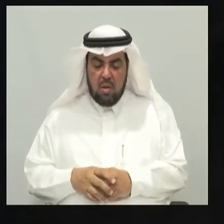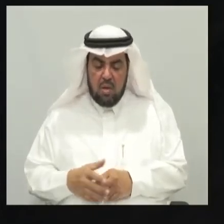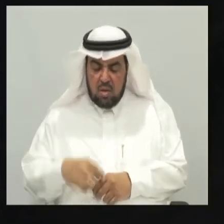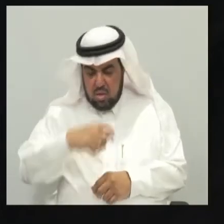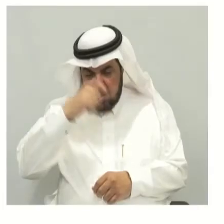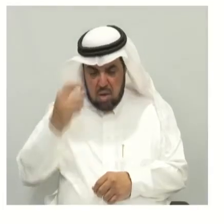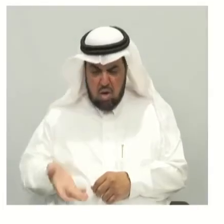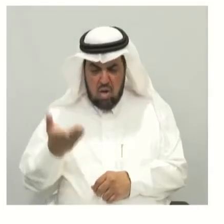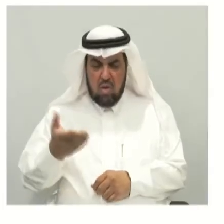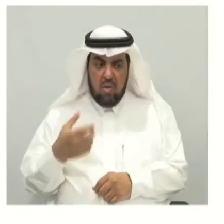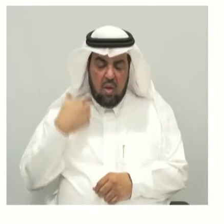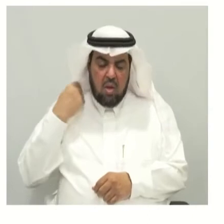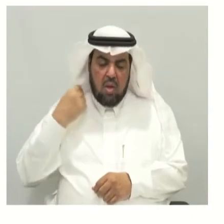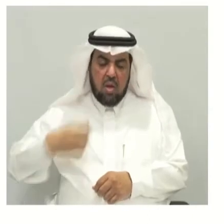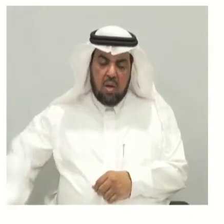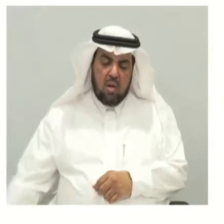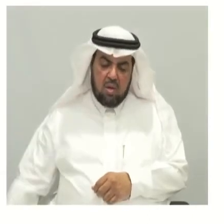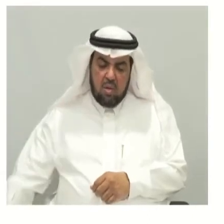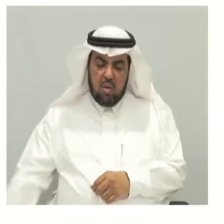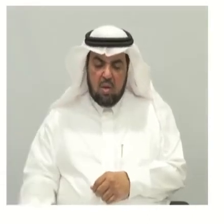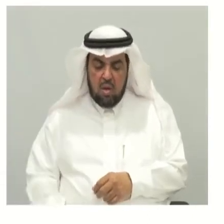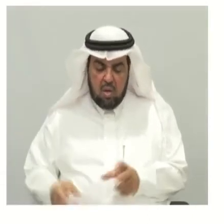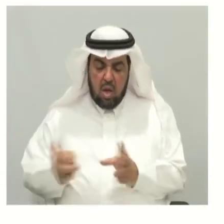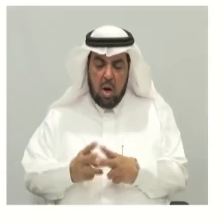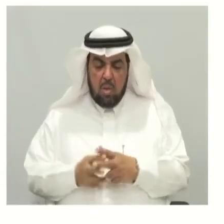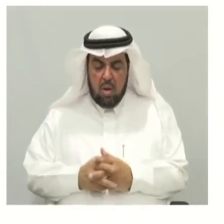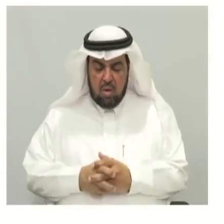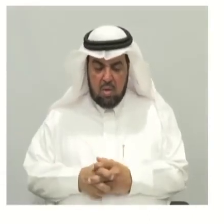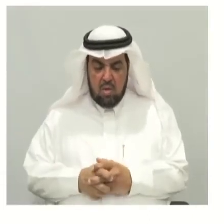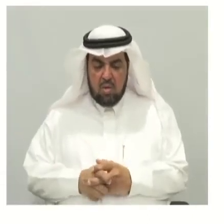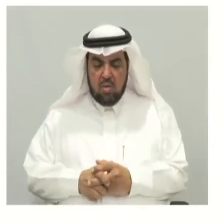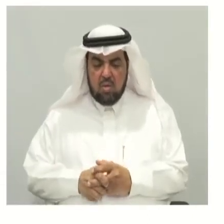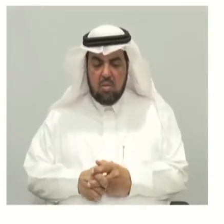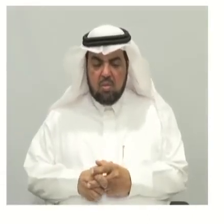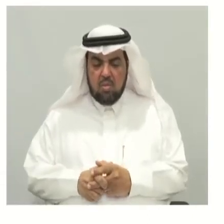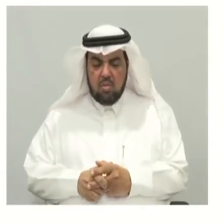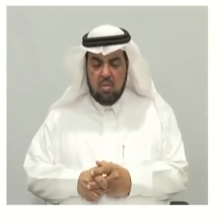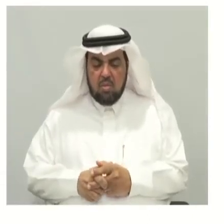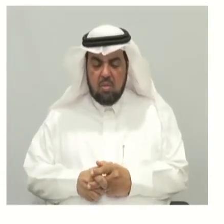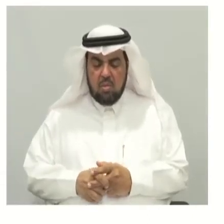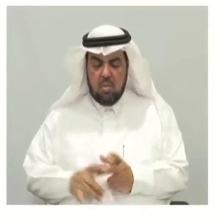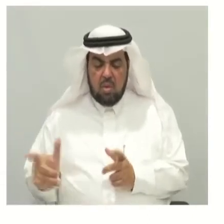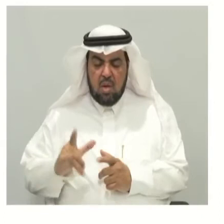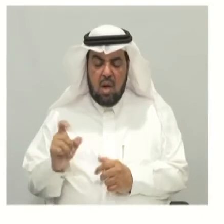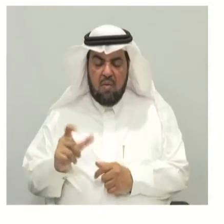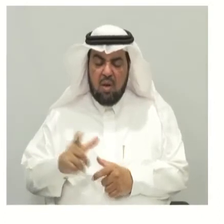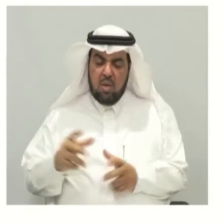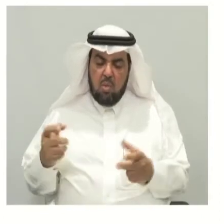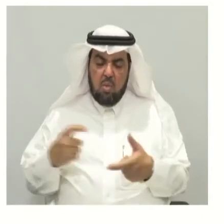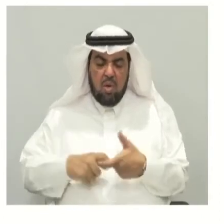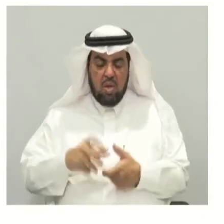درجة حرارتها. دائما اللي يوصل حرارة هو اللي يوصل ماذا؟ التيار الكهربائي. لا فلز غير